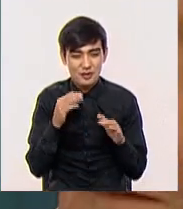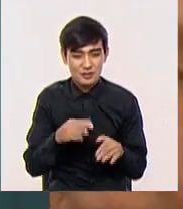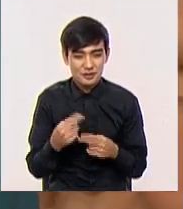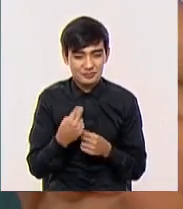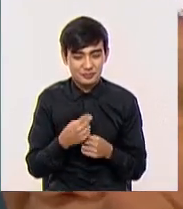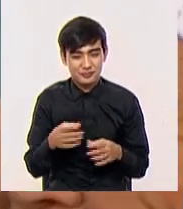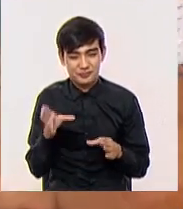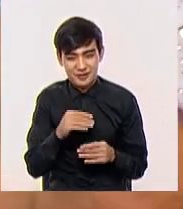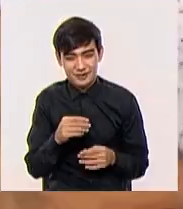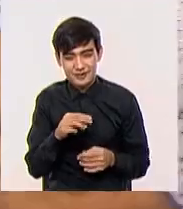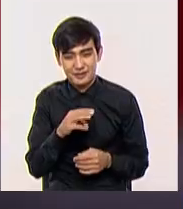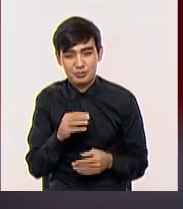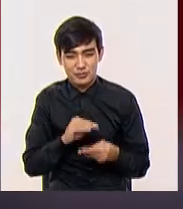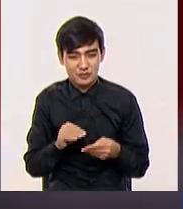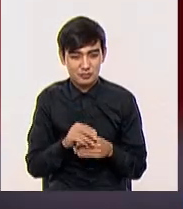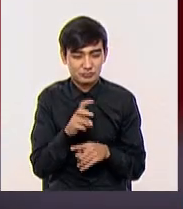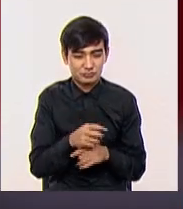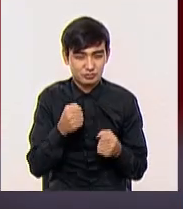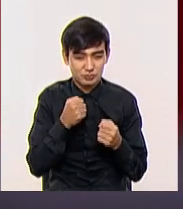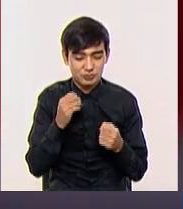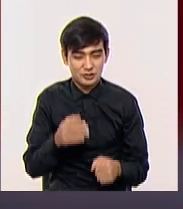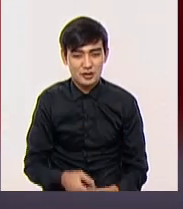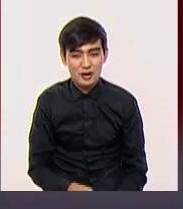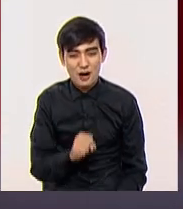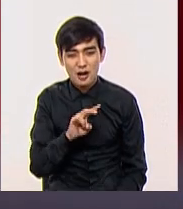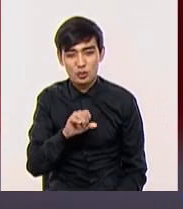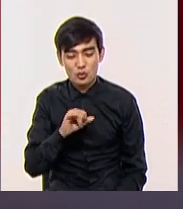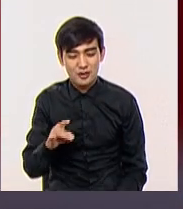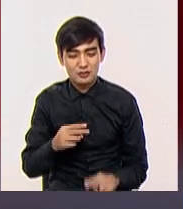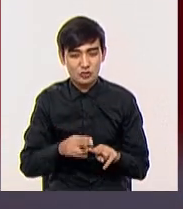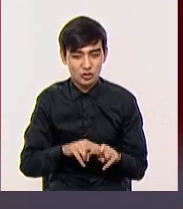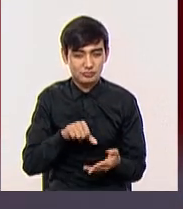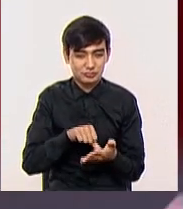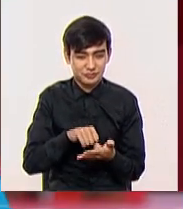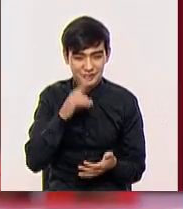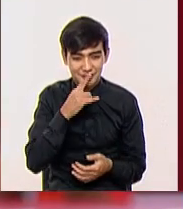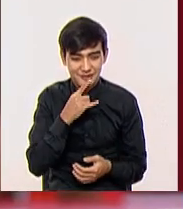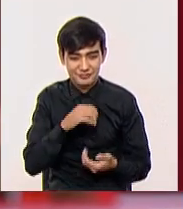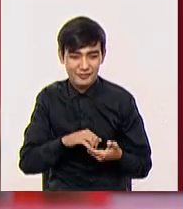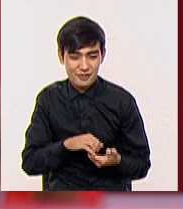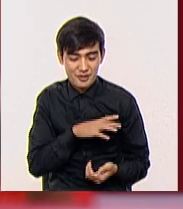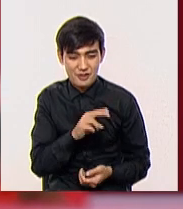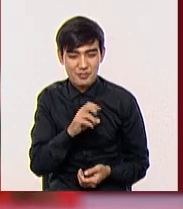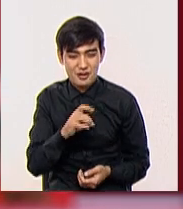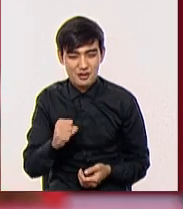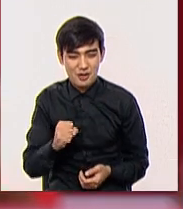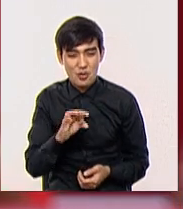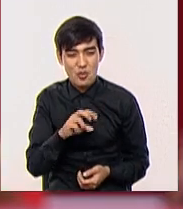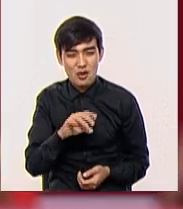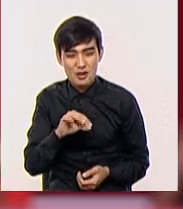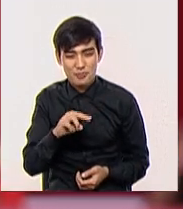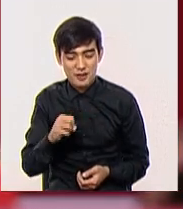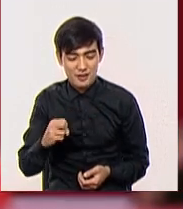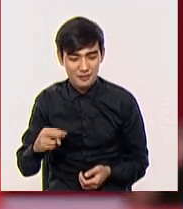все травмы, потом снова на ковер. Ануар Сариев тоже среди тех, кто защищал честь Казахстана на этой Паралимпиаде. На родину